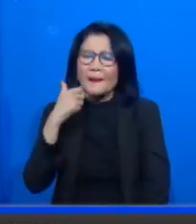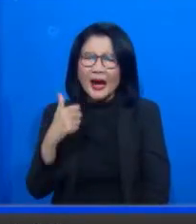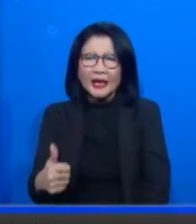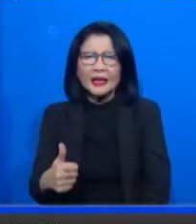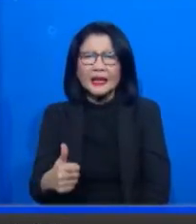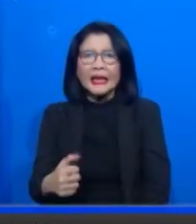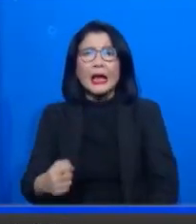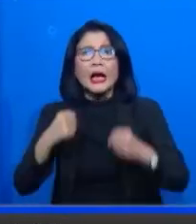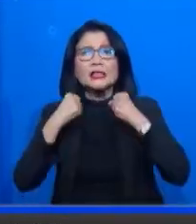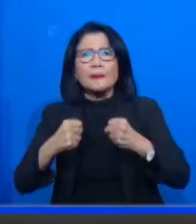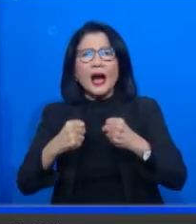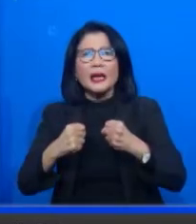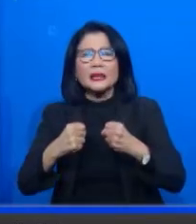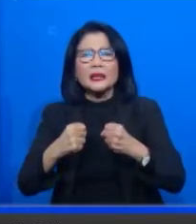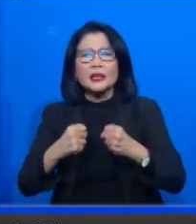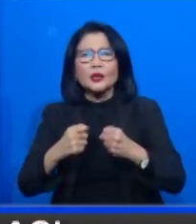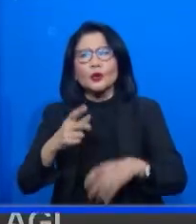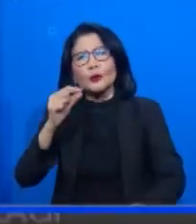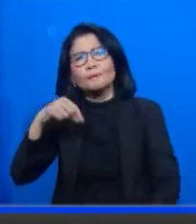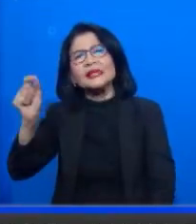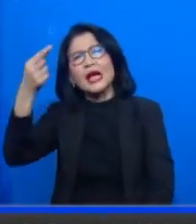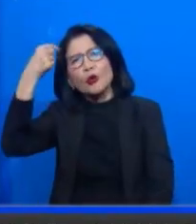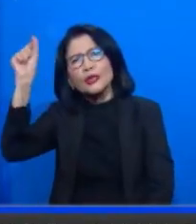dan punya semangat yang tinggi untuk bisa kuliah.